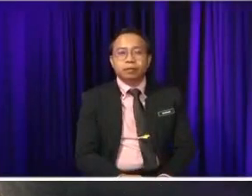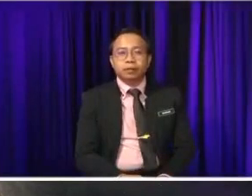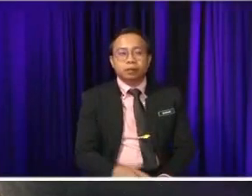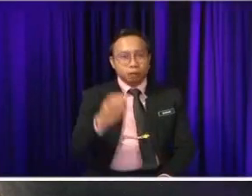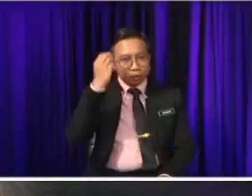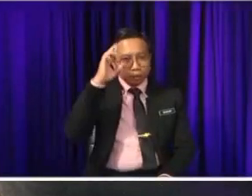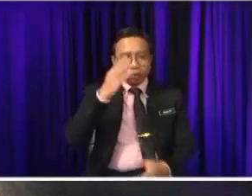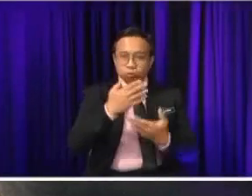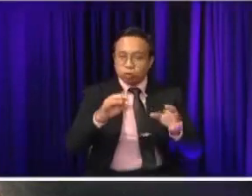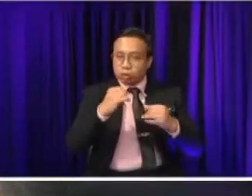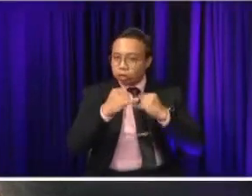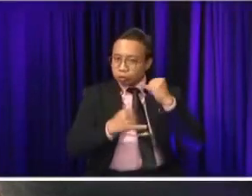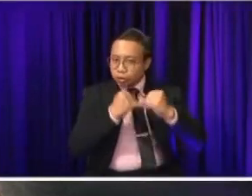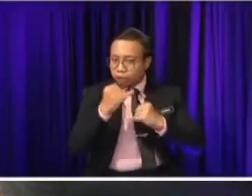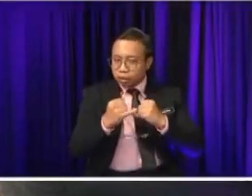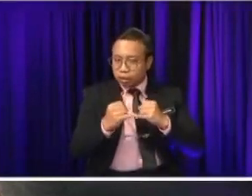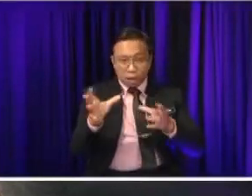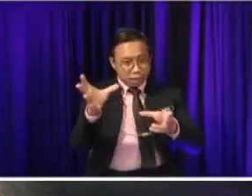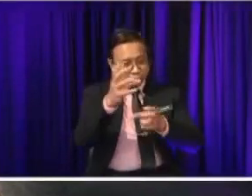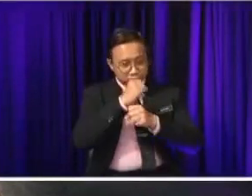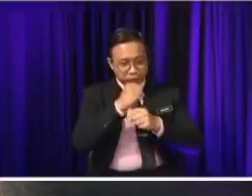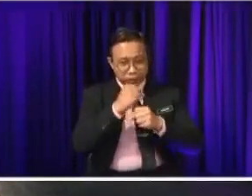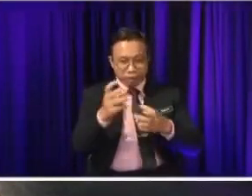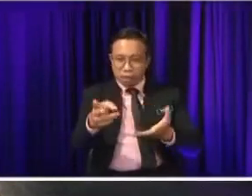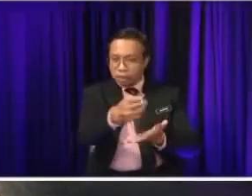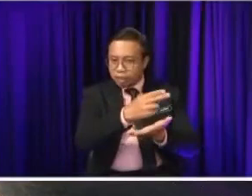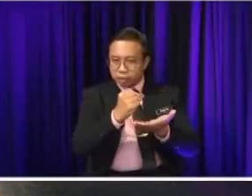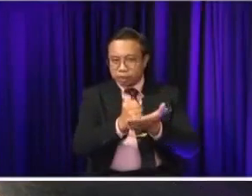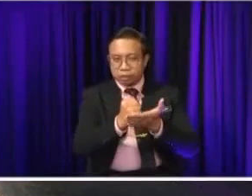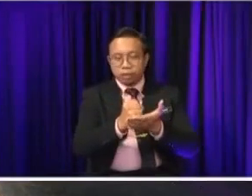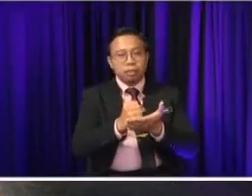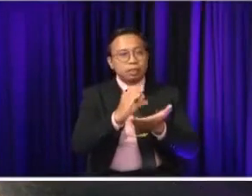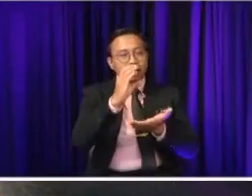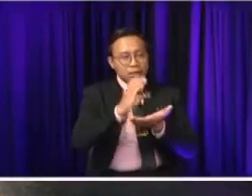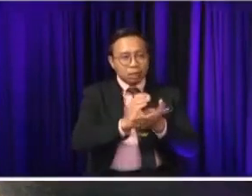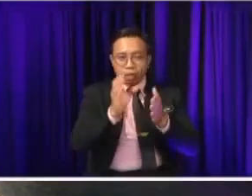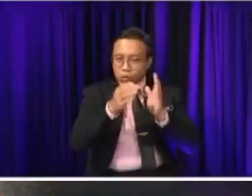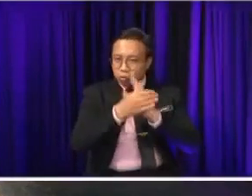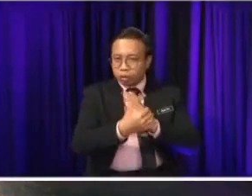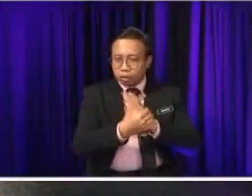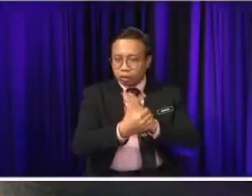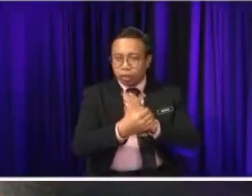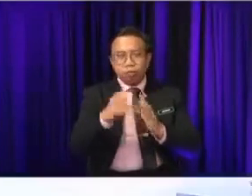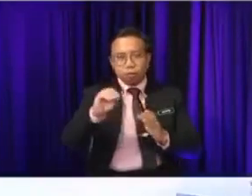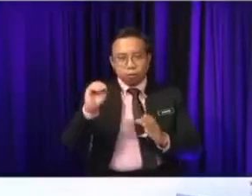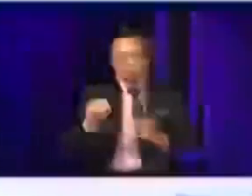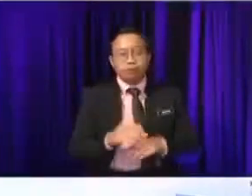telah berjaya menganalisis hasil karya yang telah dihasilkan oleh murid-muri